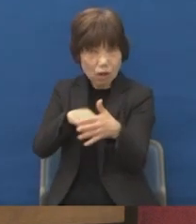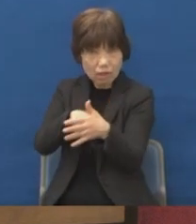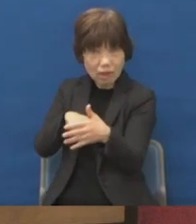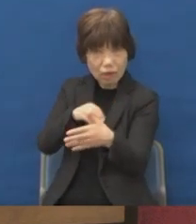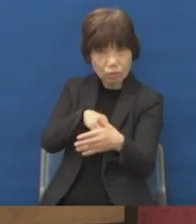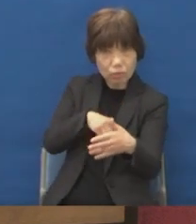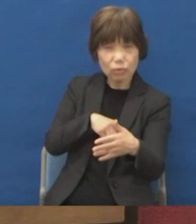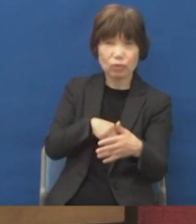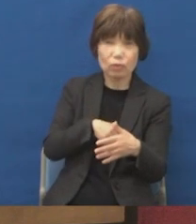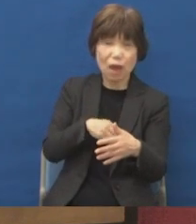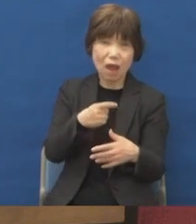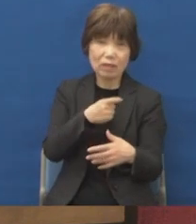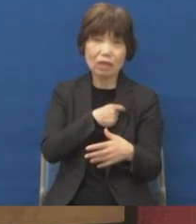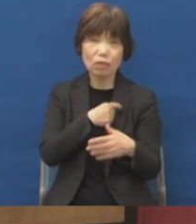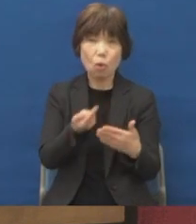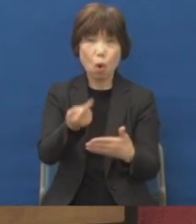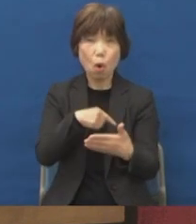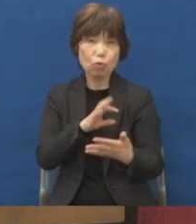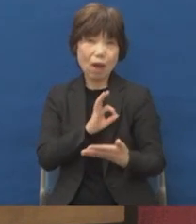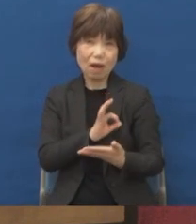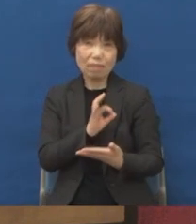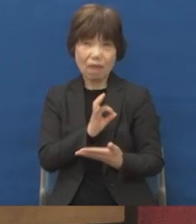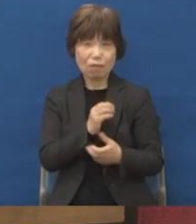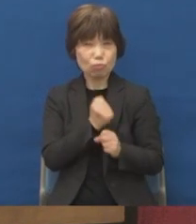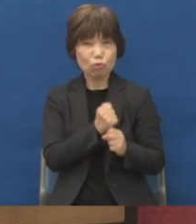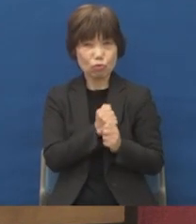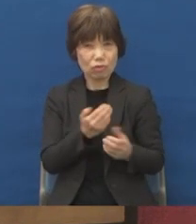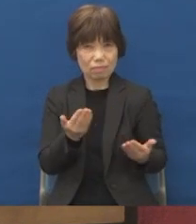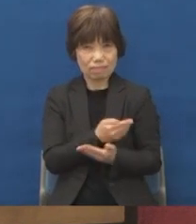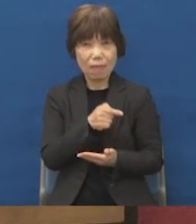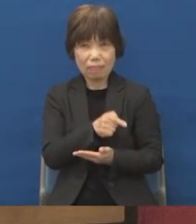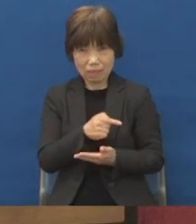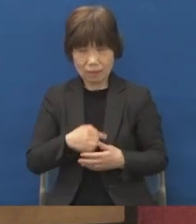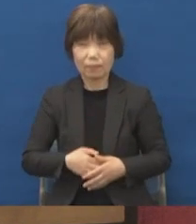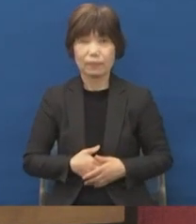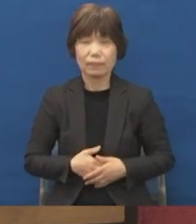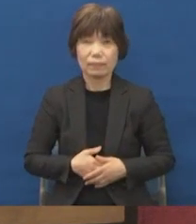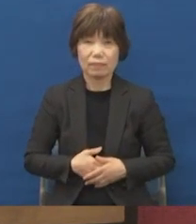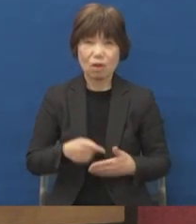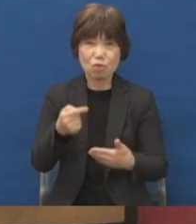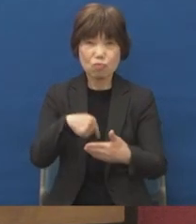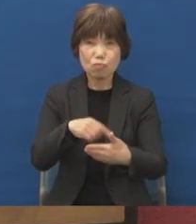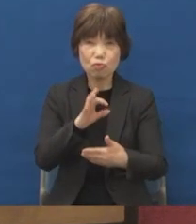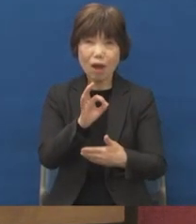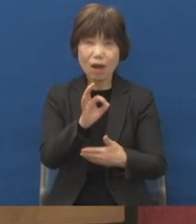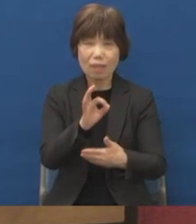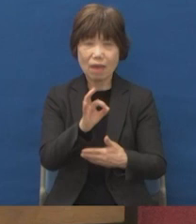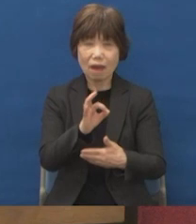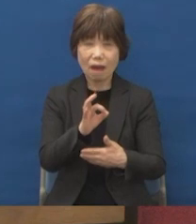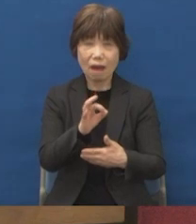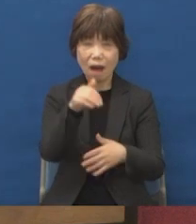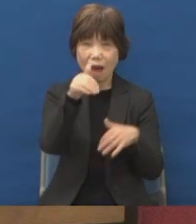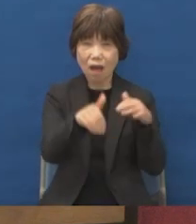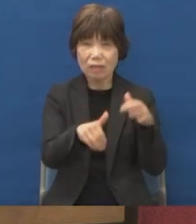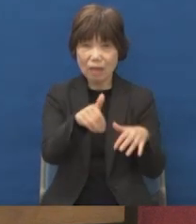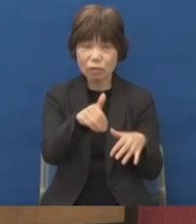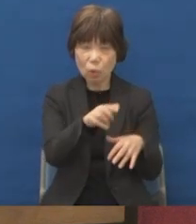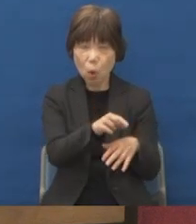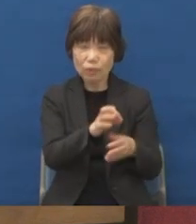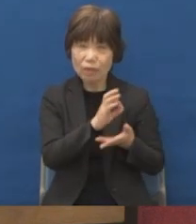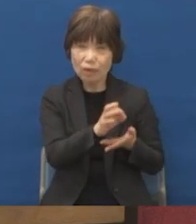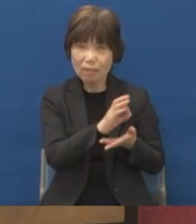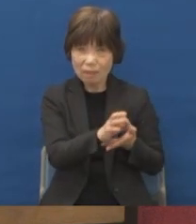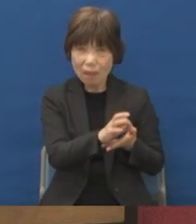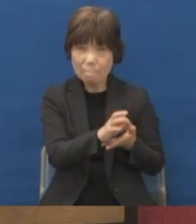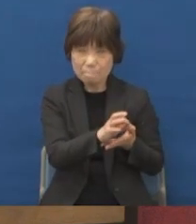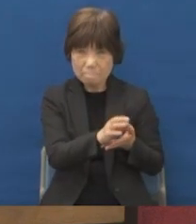議員の裏金になっています。裏金が選挙買収に使われれば公選法